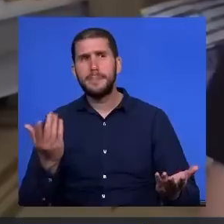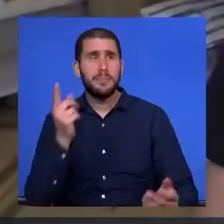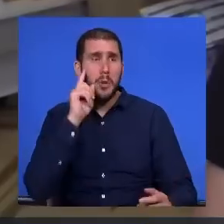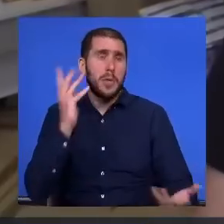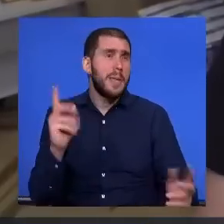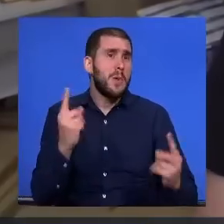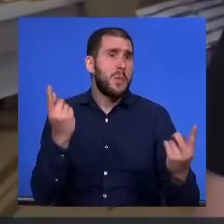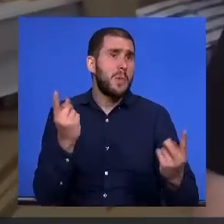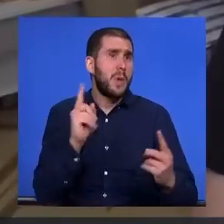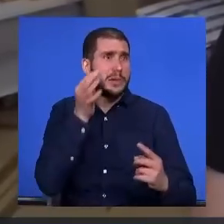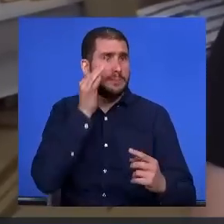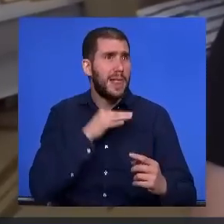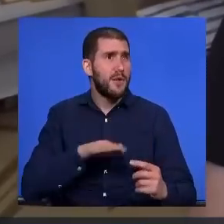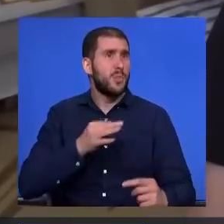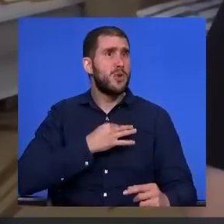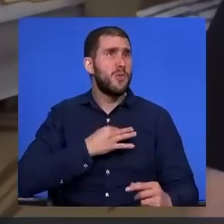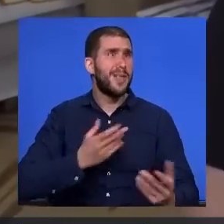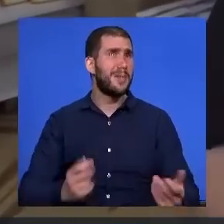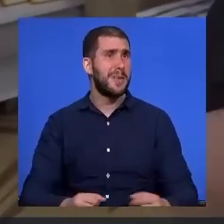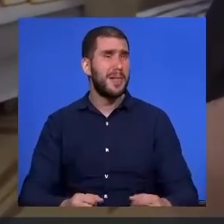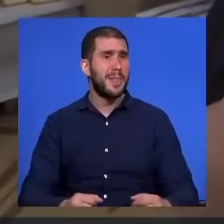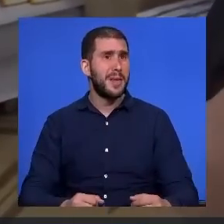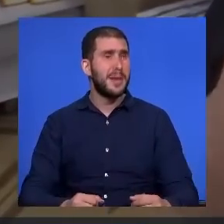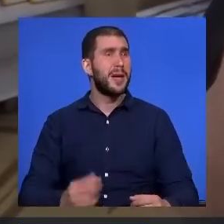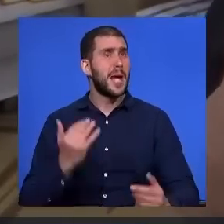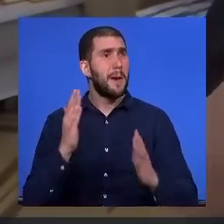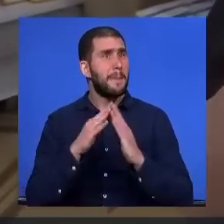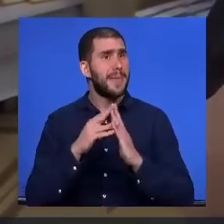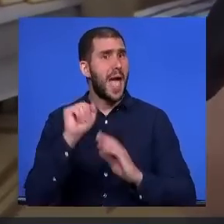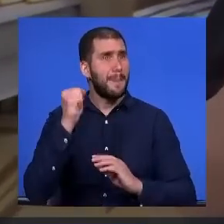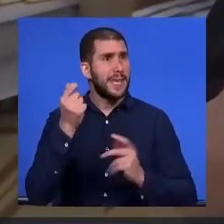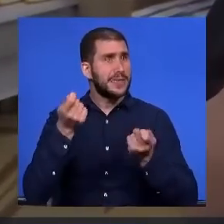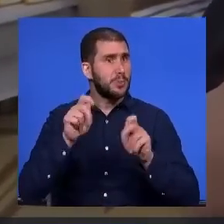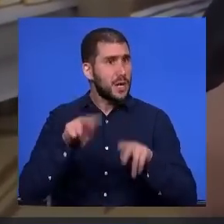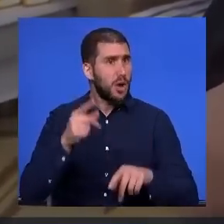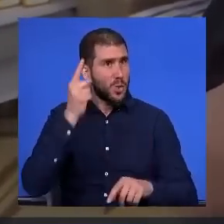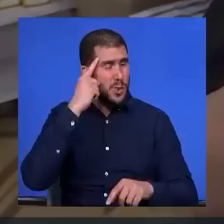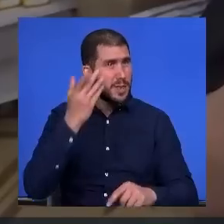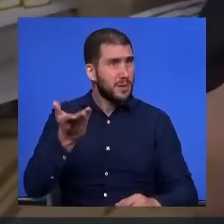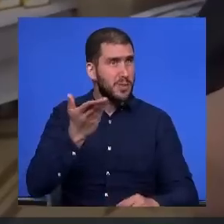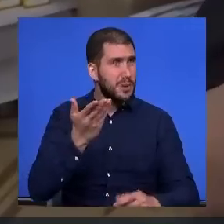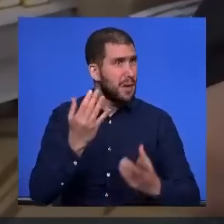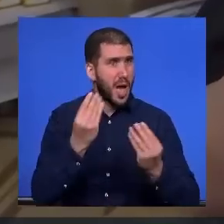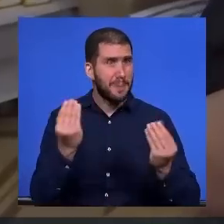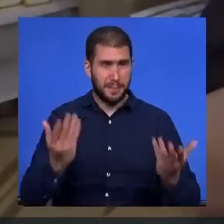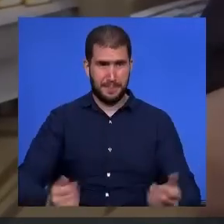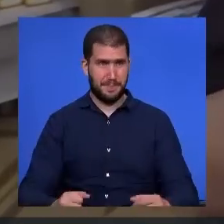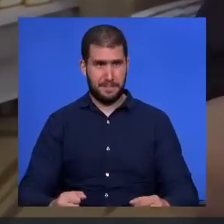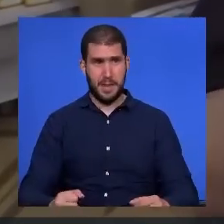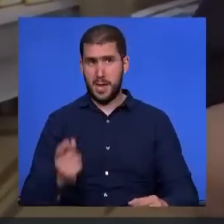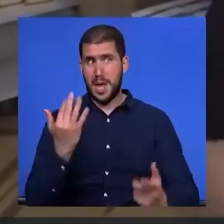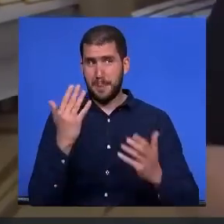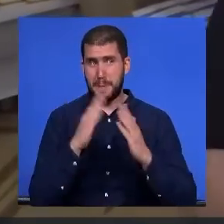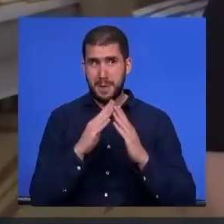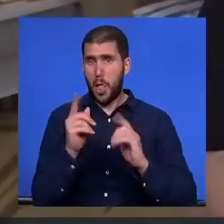קרה, לא שמו לב אולי על שכונה שלנו. כמה בתים עמידר סגורים יש פה, אתם לא יודעים. כמה בתים,